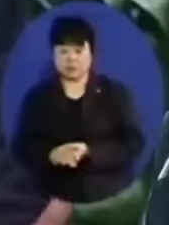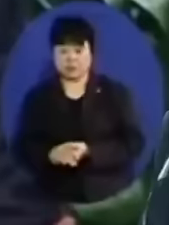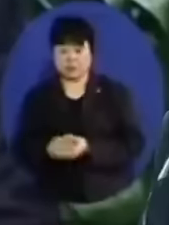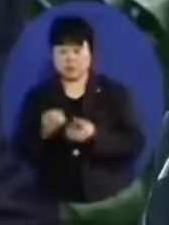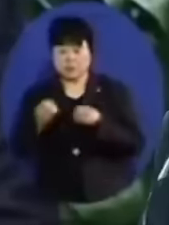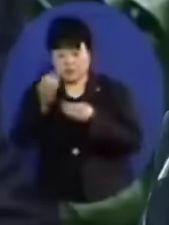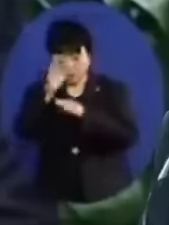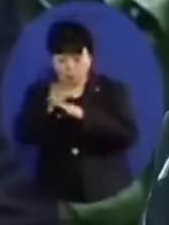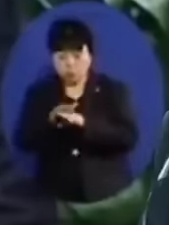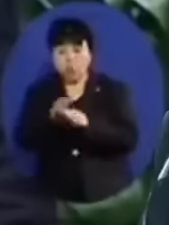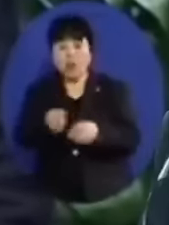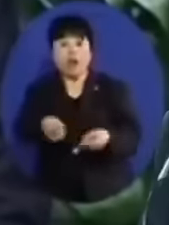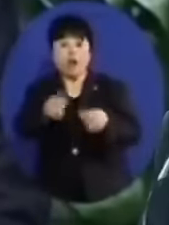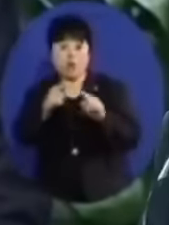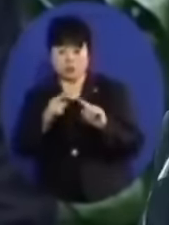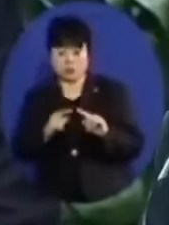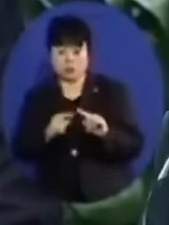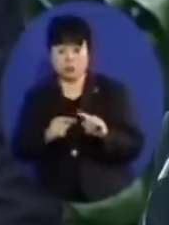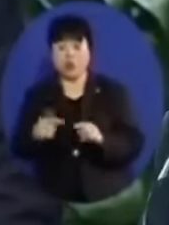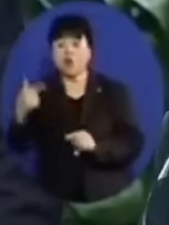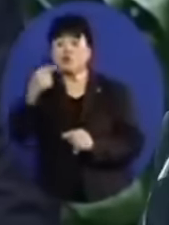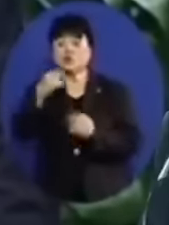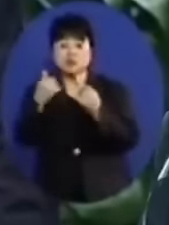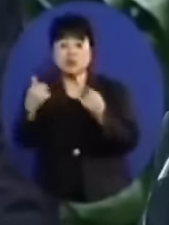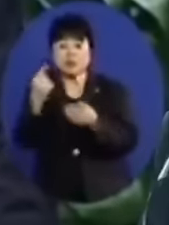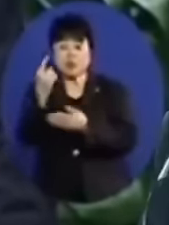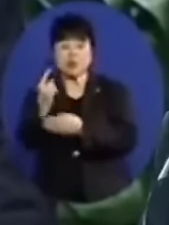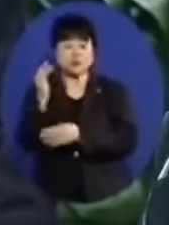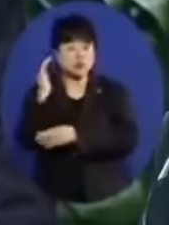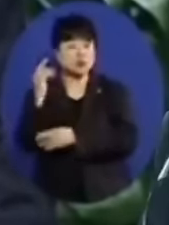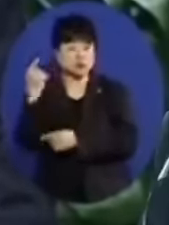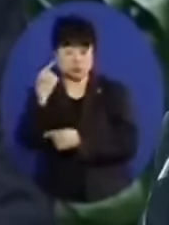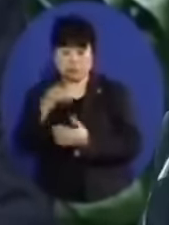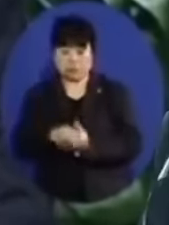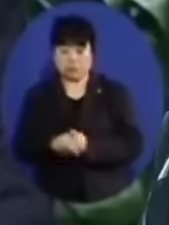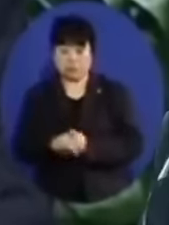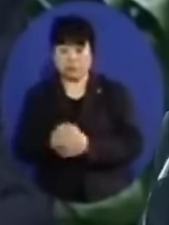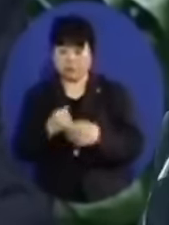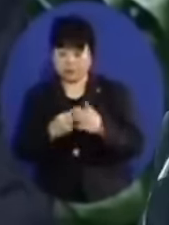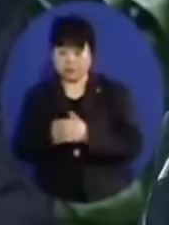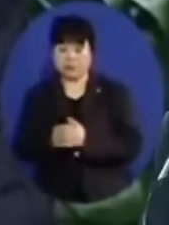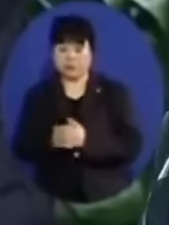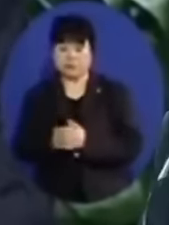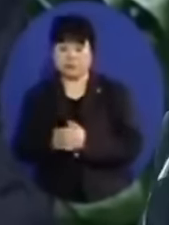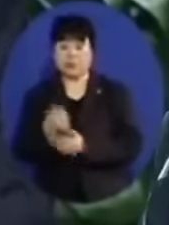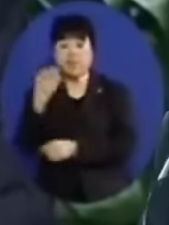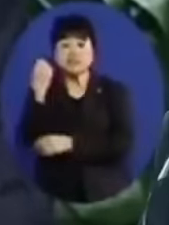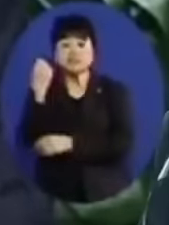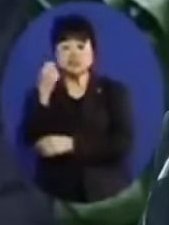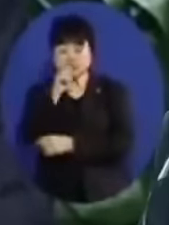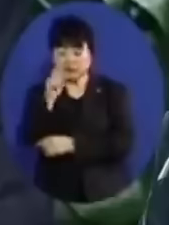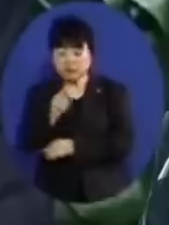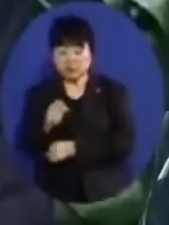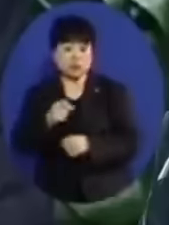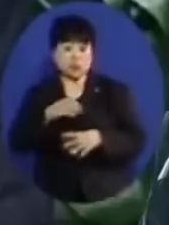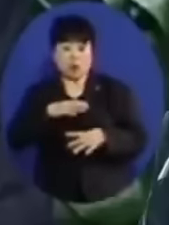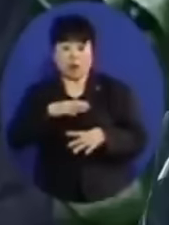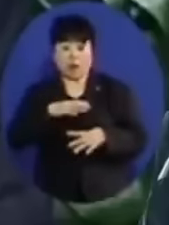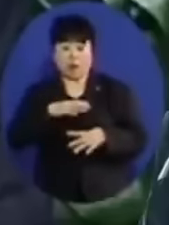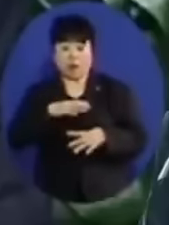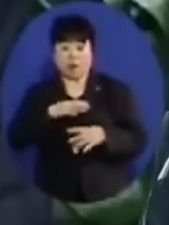새신자 6,000여 명이 설교를 들어왔습니다. 그래서 신문 기자들이 놀래가지고서